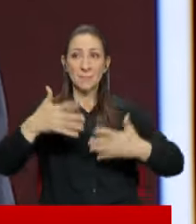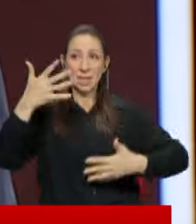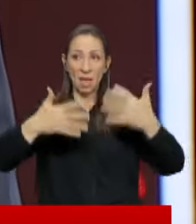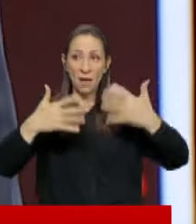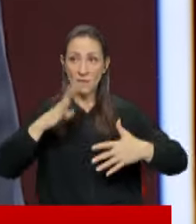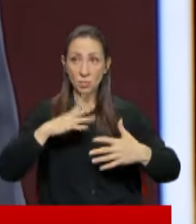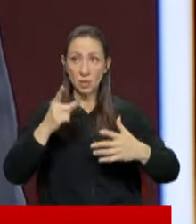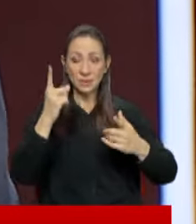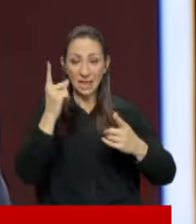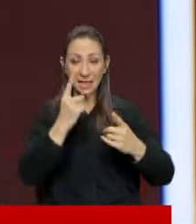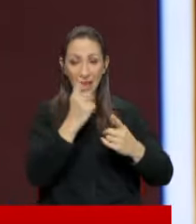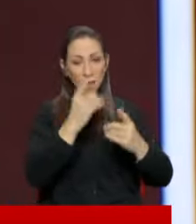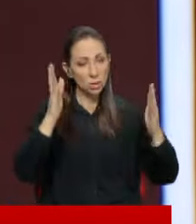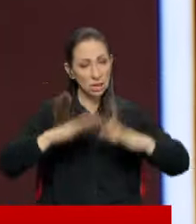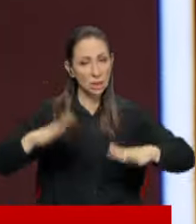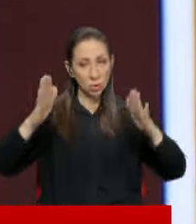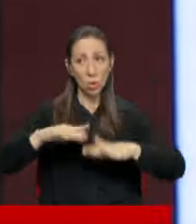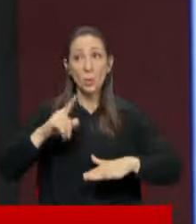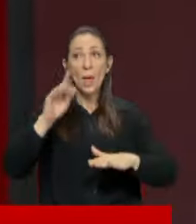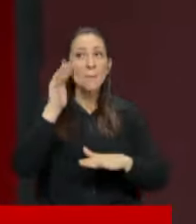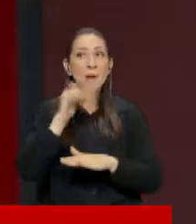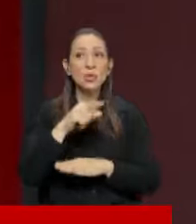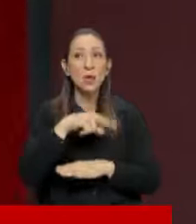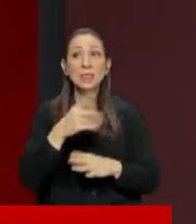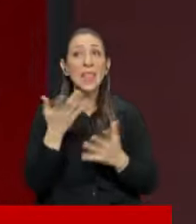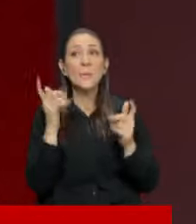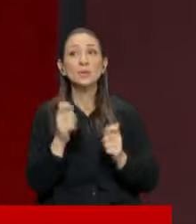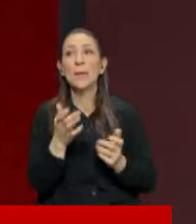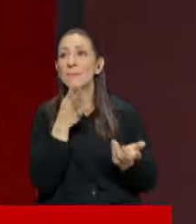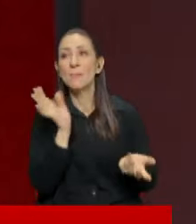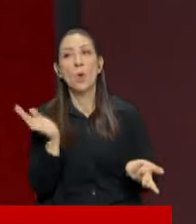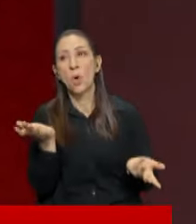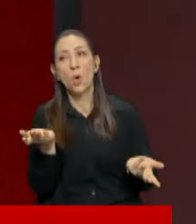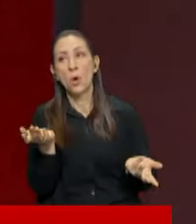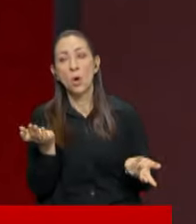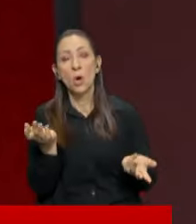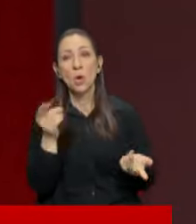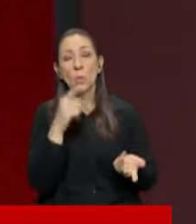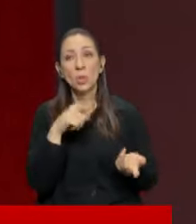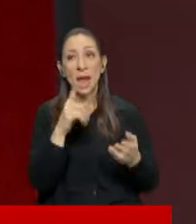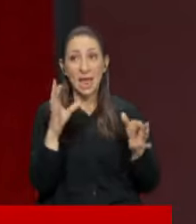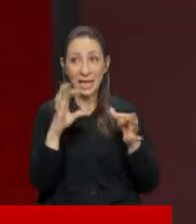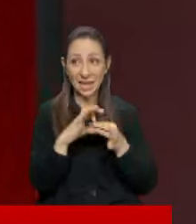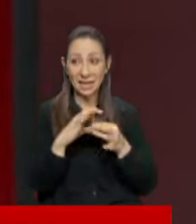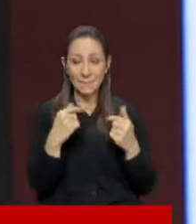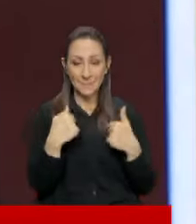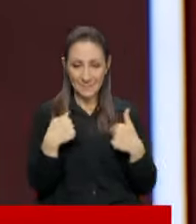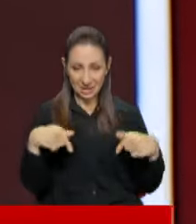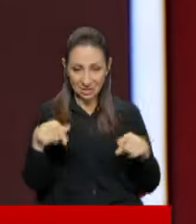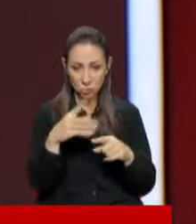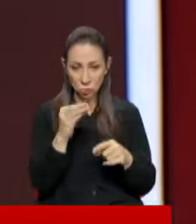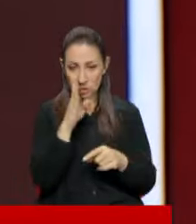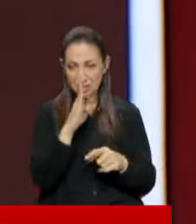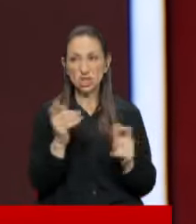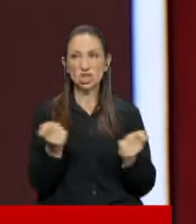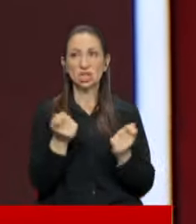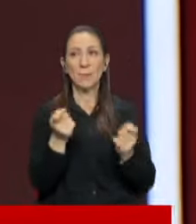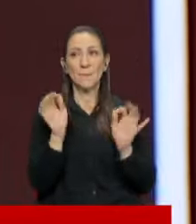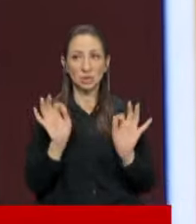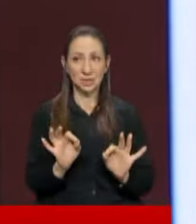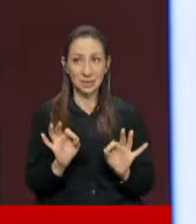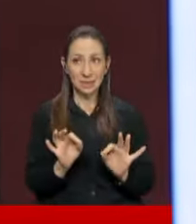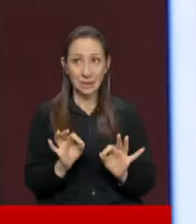teker teker yıkılıyor. İşte buradaki mağdurlar ne yapacaklarını bilmiyorlar. Evet. Şimdi bunlarla ilgili biz çok ciddi bir çalışma